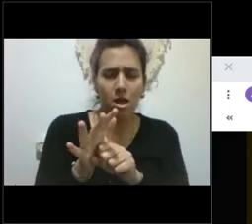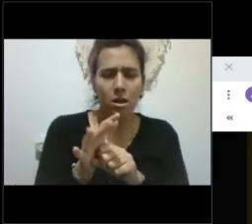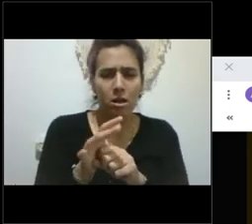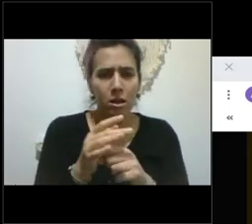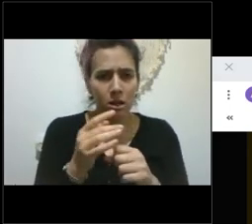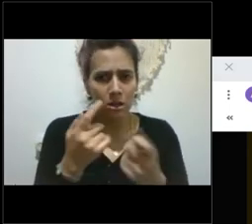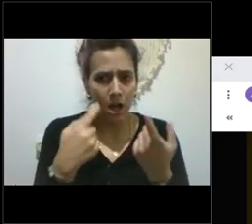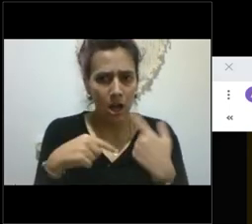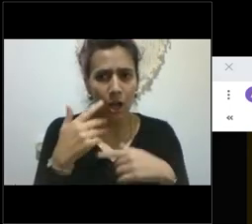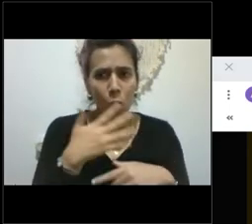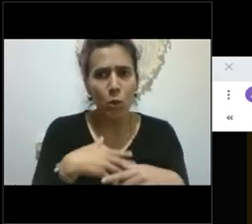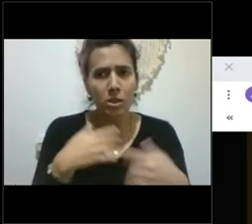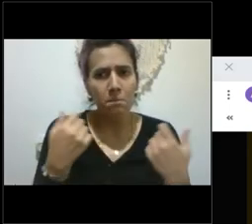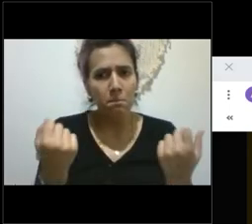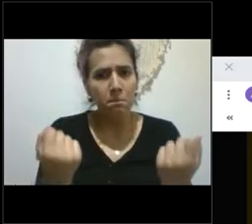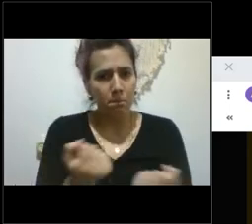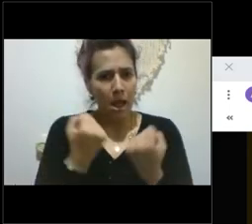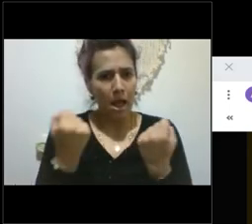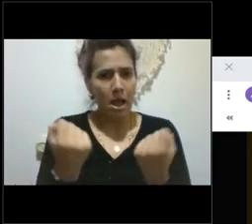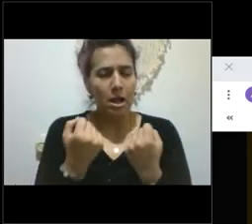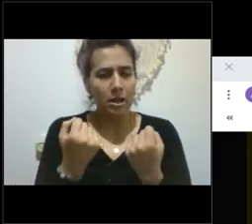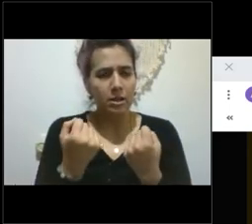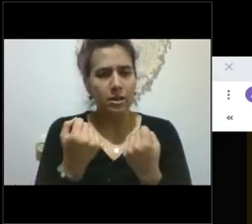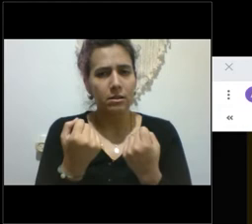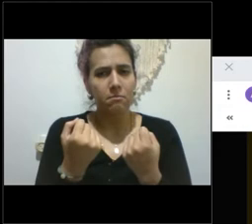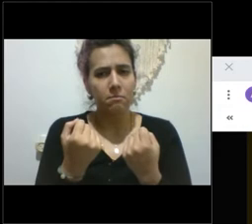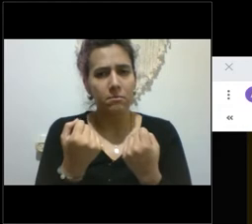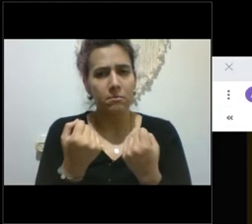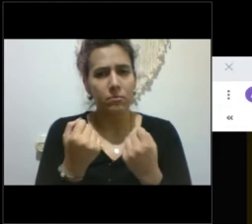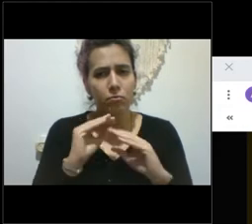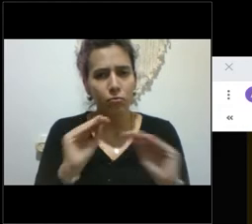בעצם לתרגל אתכם להתמודד לבד בסוף.